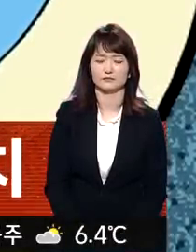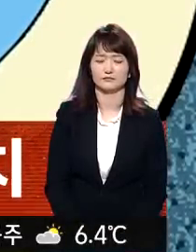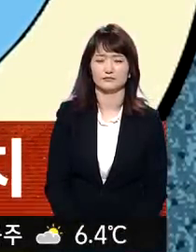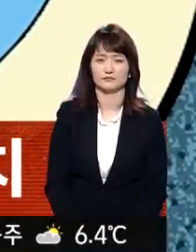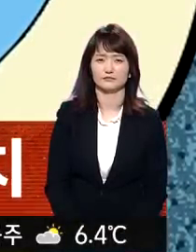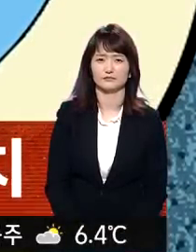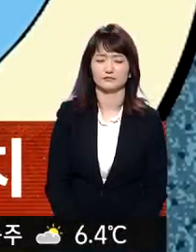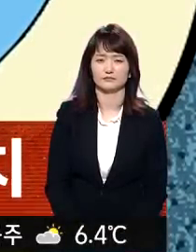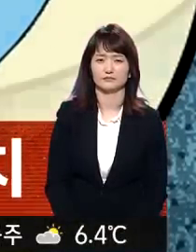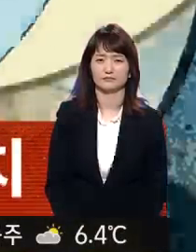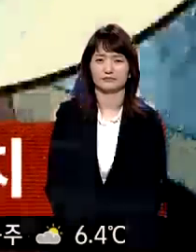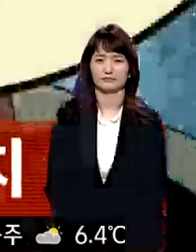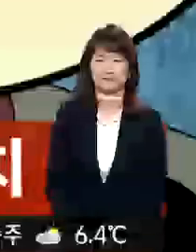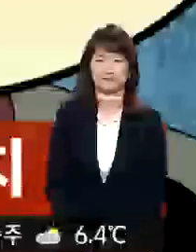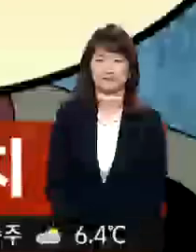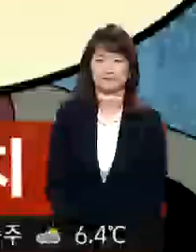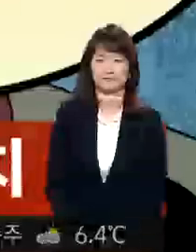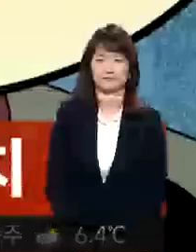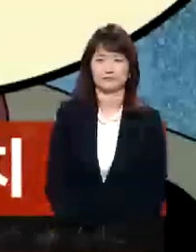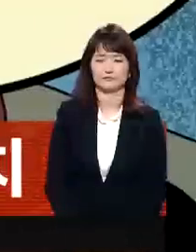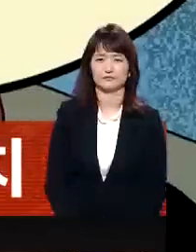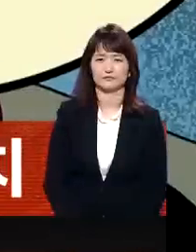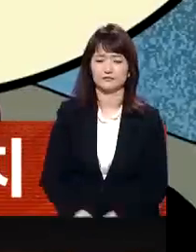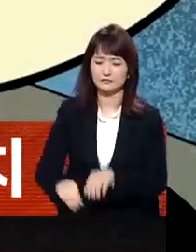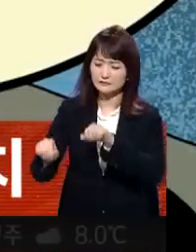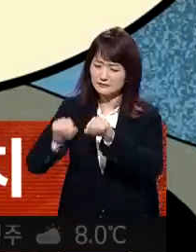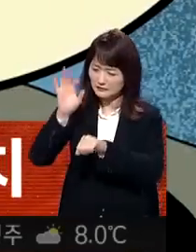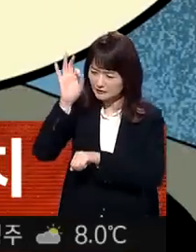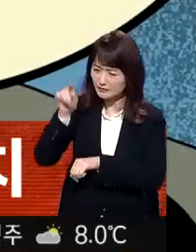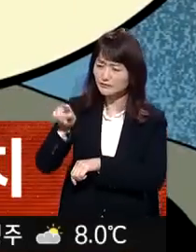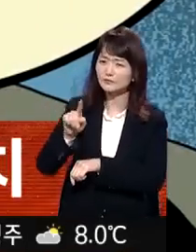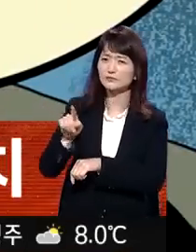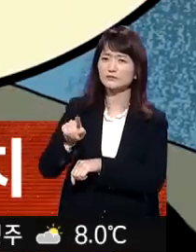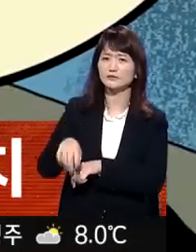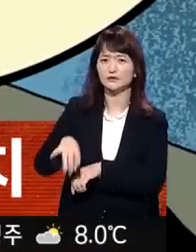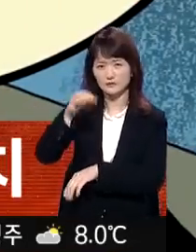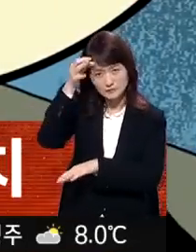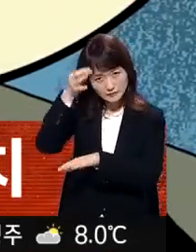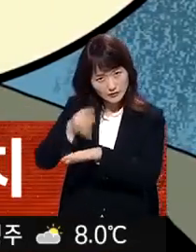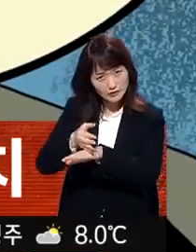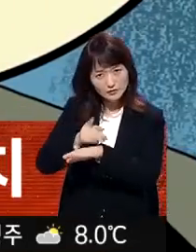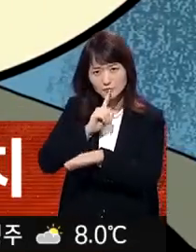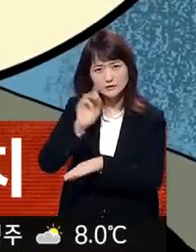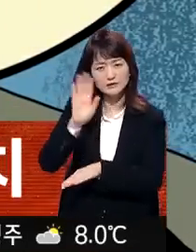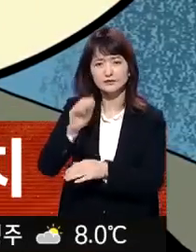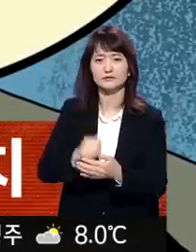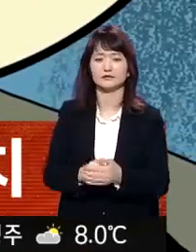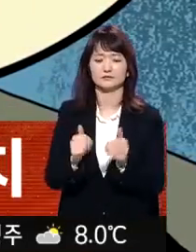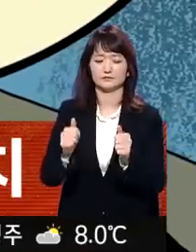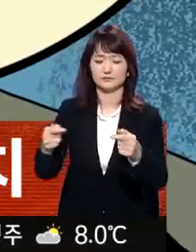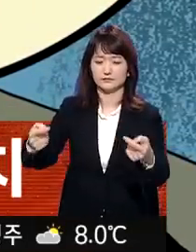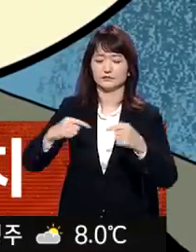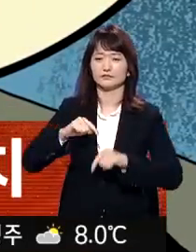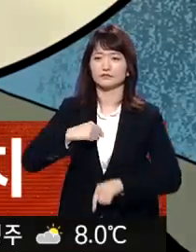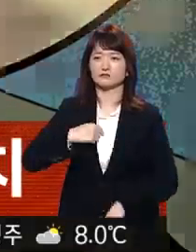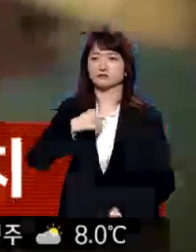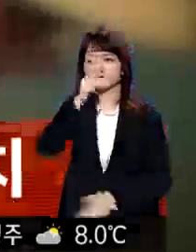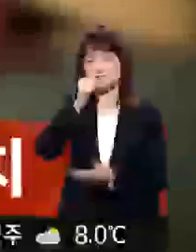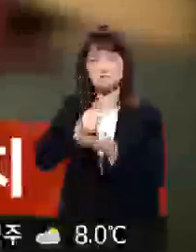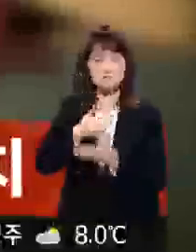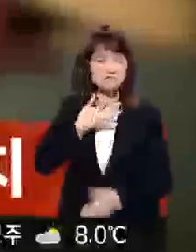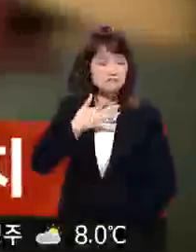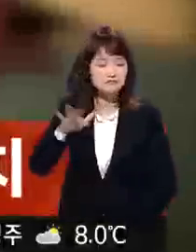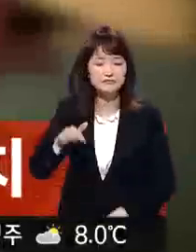하는 이 짓을 봐서 처음부터 아유 죄송합니다 하진 않았을 것 같아요. 네, 법정에서 자신의 혐의를 부인을 했습니다.